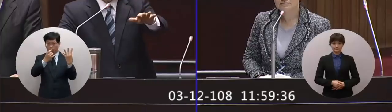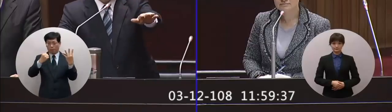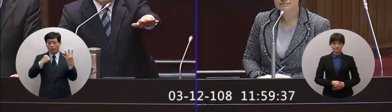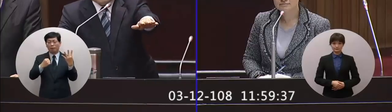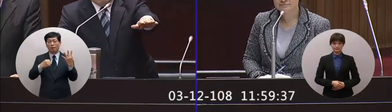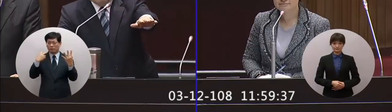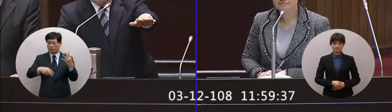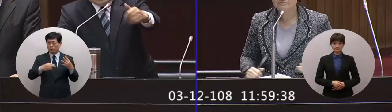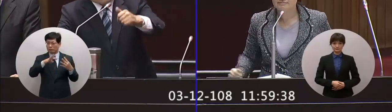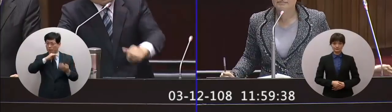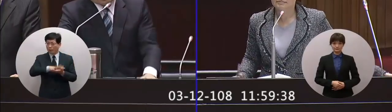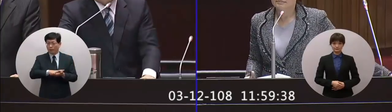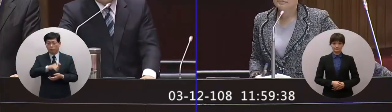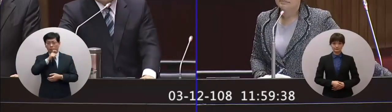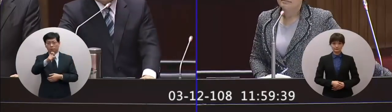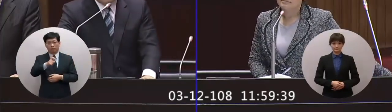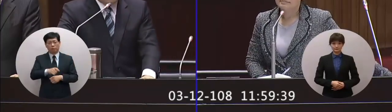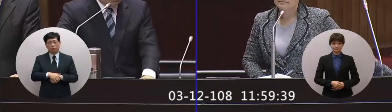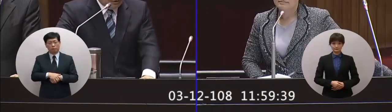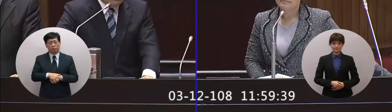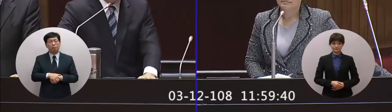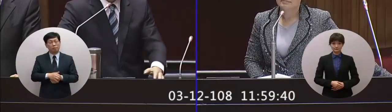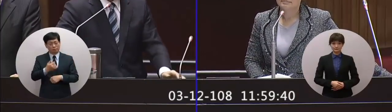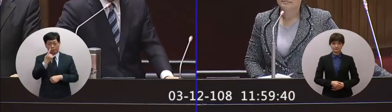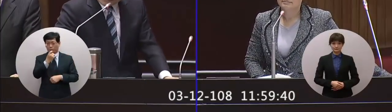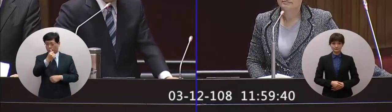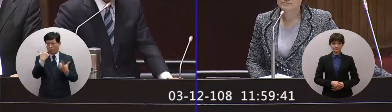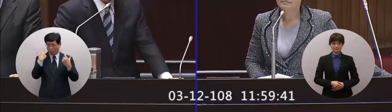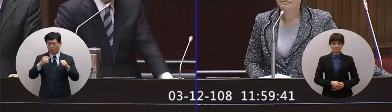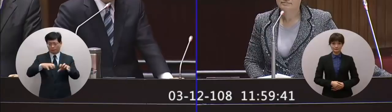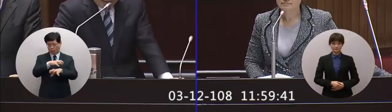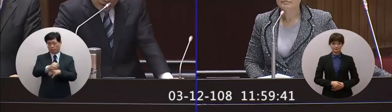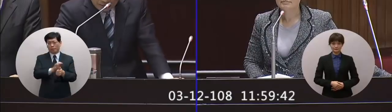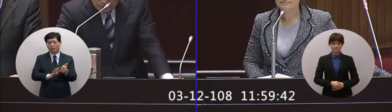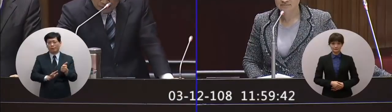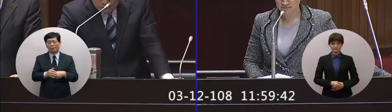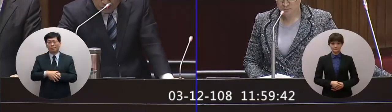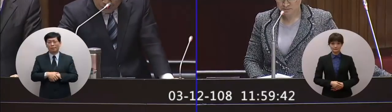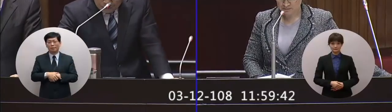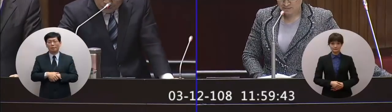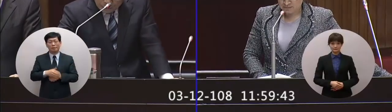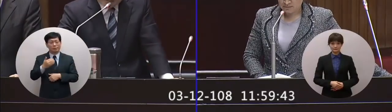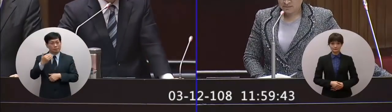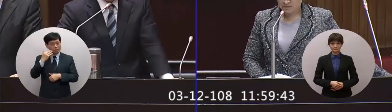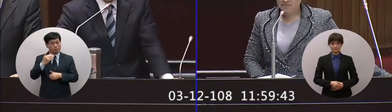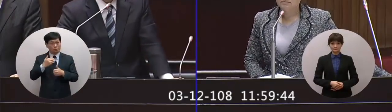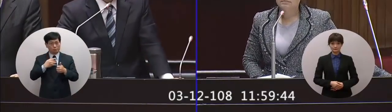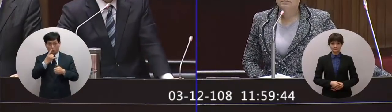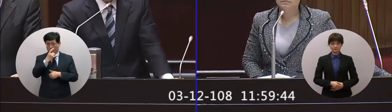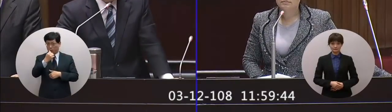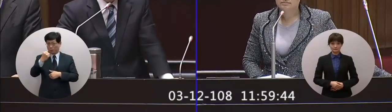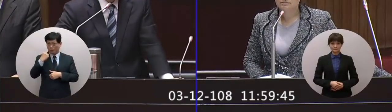语，而且那么小，才十岁，所以语言其实是环境，那语言越